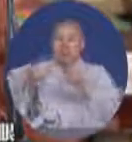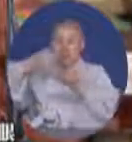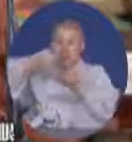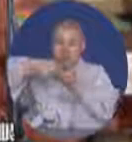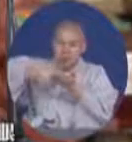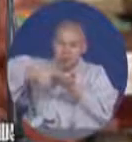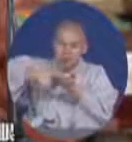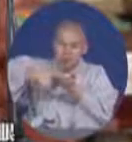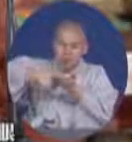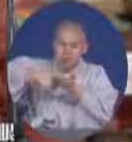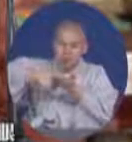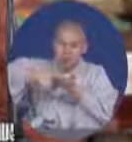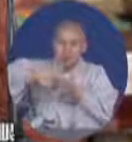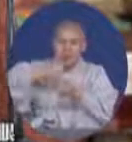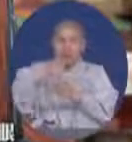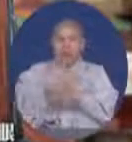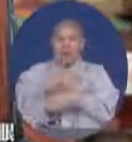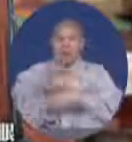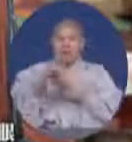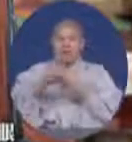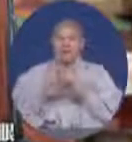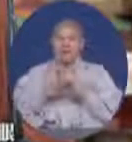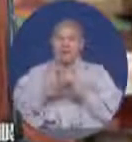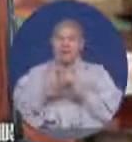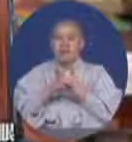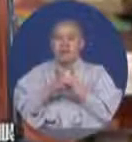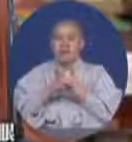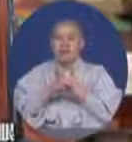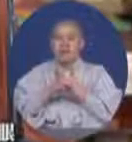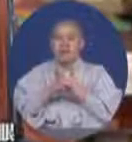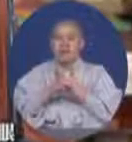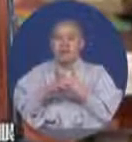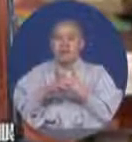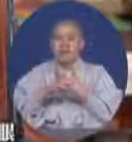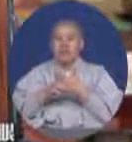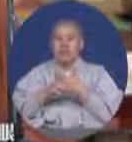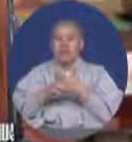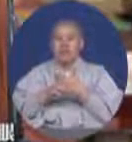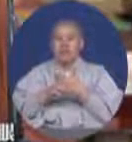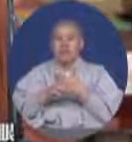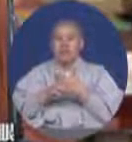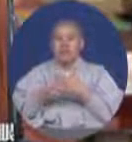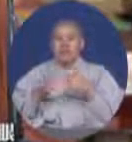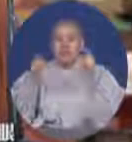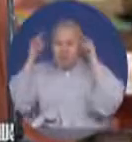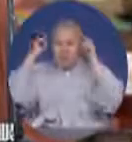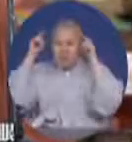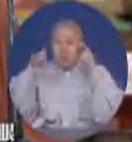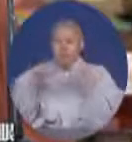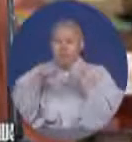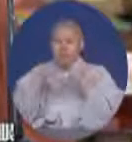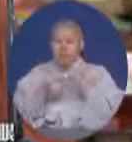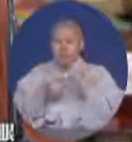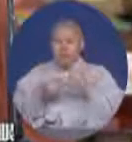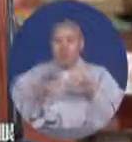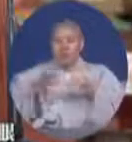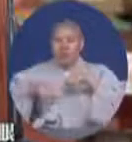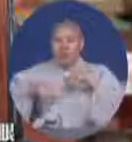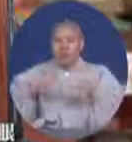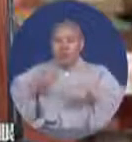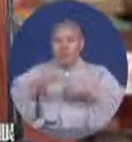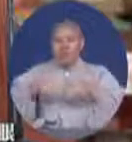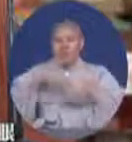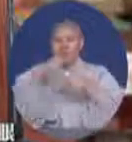대고 예배를 올리면 어떻게 되느냐? 단 오도라 오도가 끊어져 버려요. 지옥, 악이, 축생, 인도, 천도 이 왔다 갔다